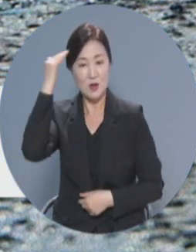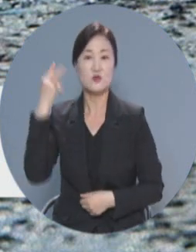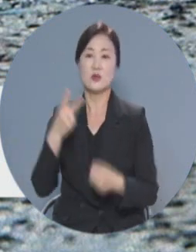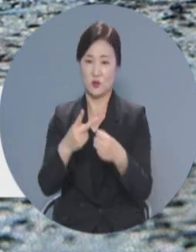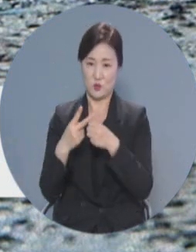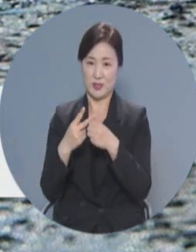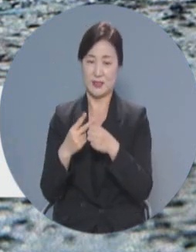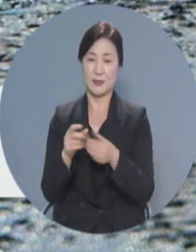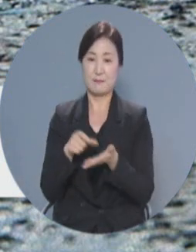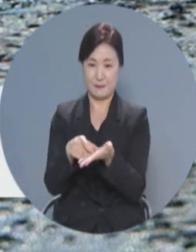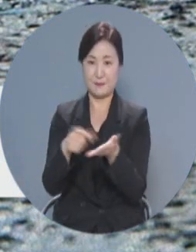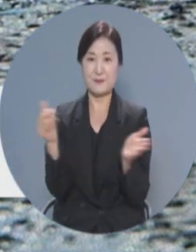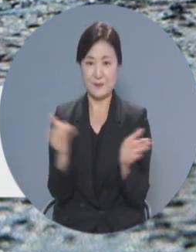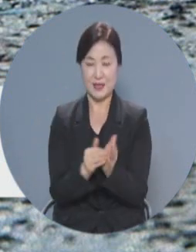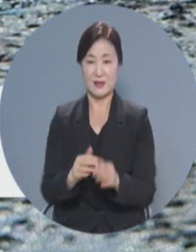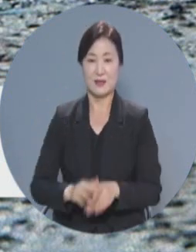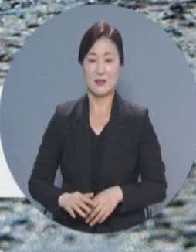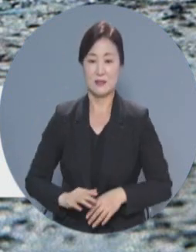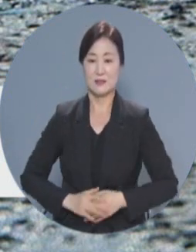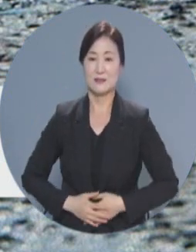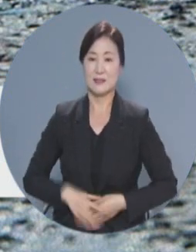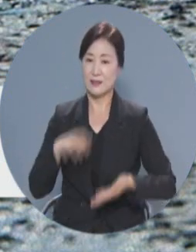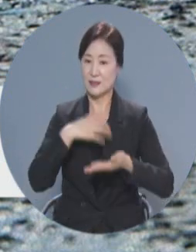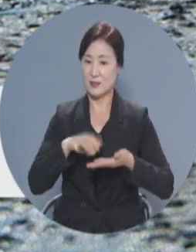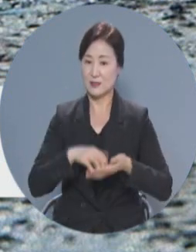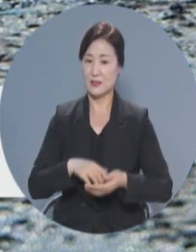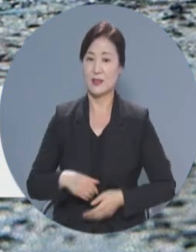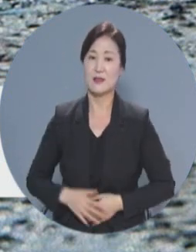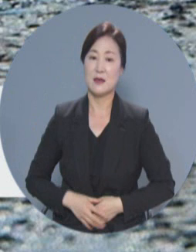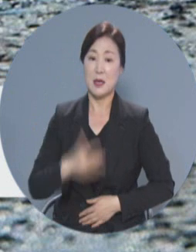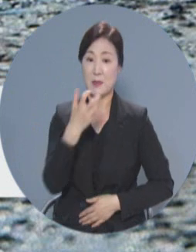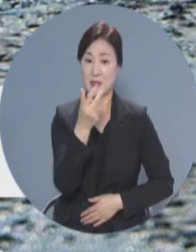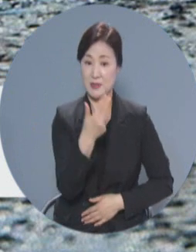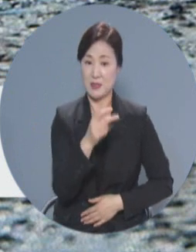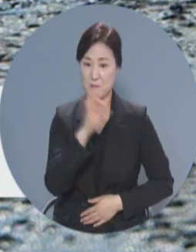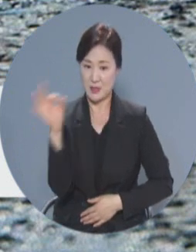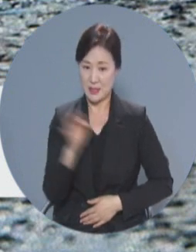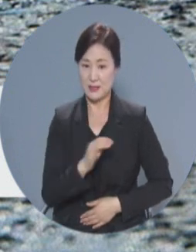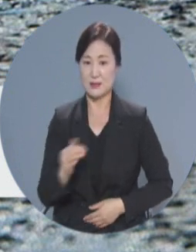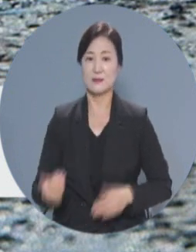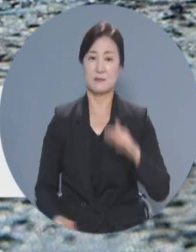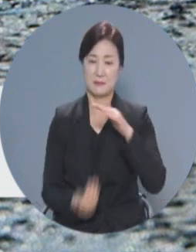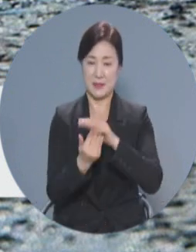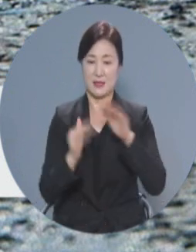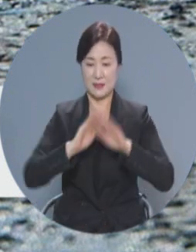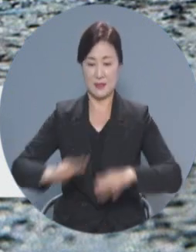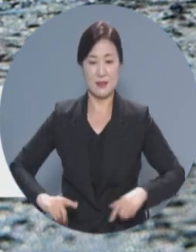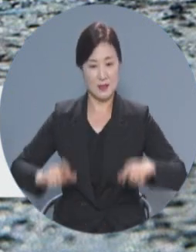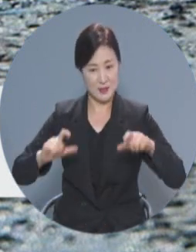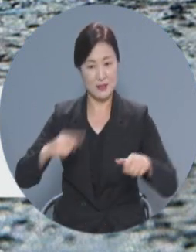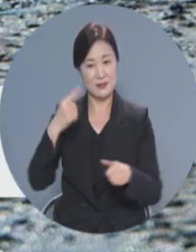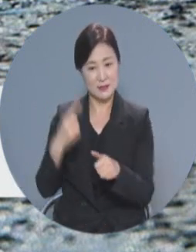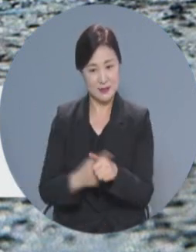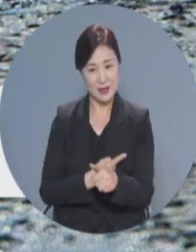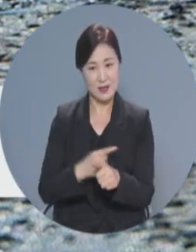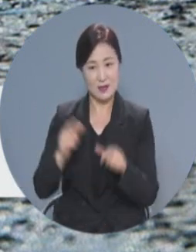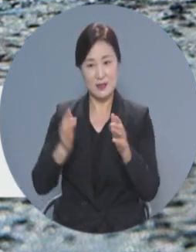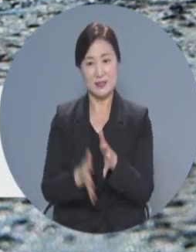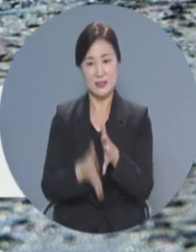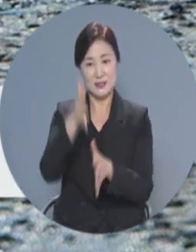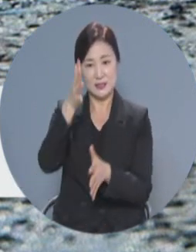번째인데 특히 전체 갯벌 면적의 87%를 지닌 전남은 생태수도의 토대가 마련됐다며 크게 반기고